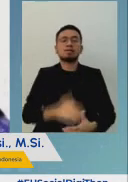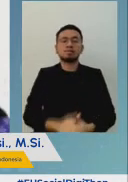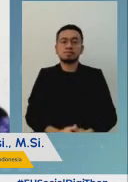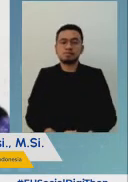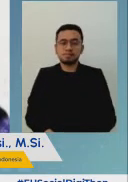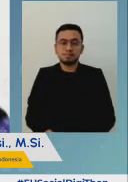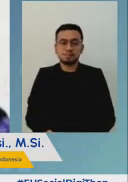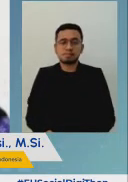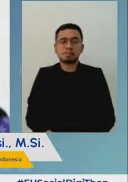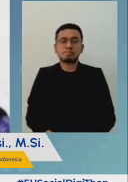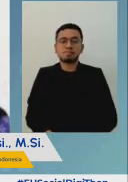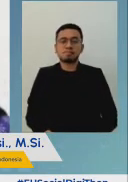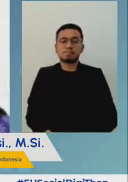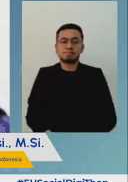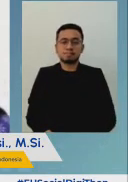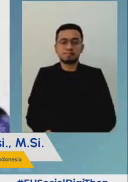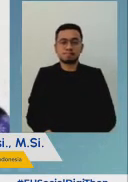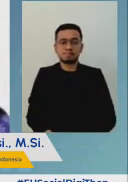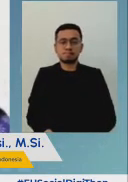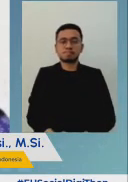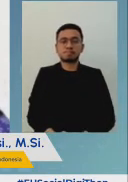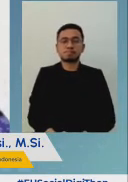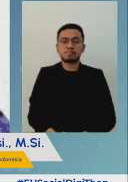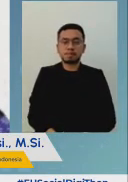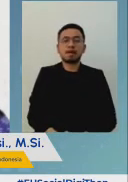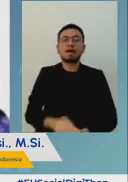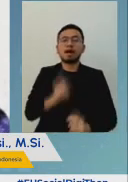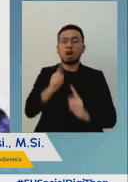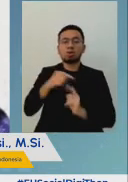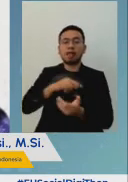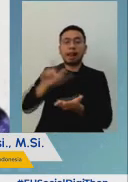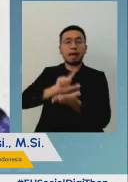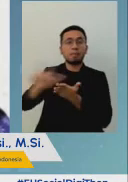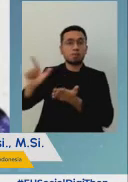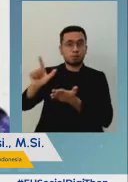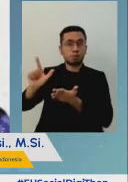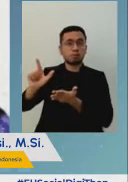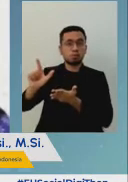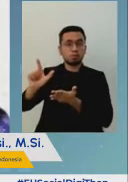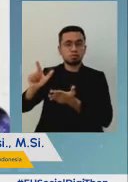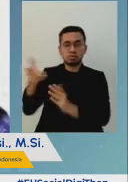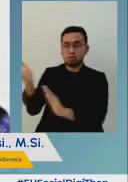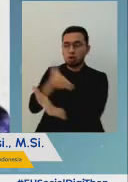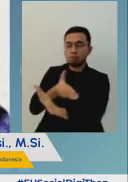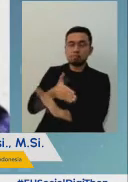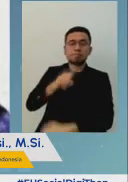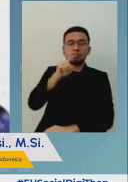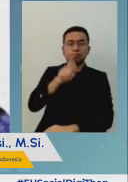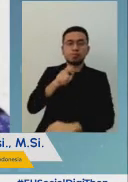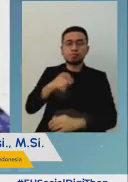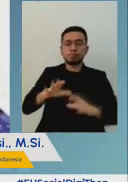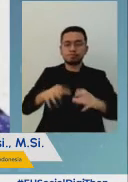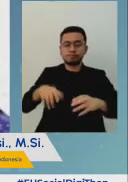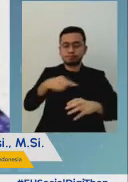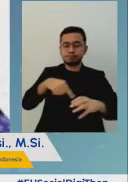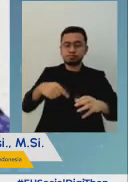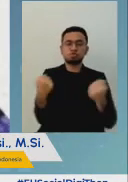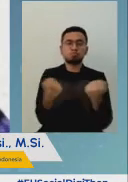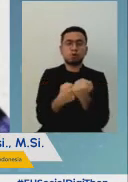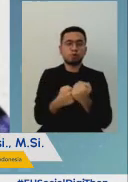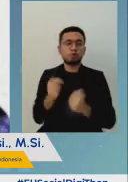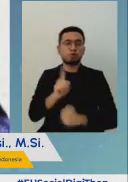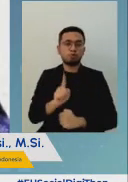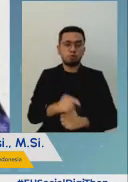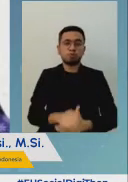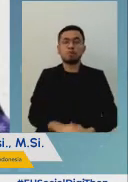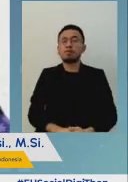jika memungkinkan, sebetulnya pada saat kita melapor itu kita sudah memiliki support system kita, alias